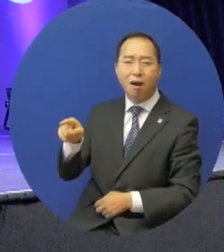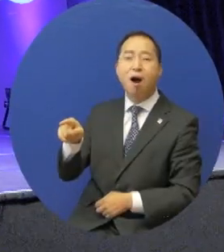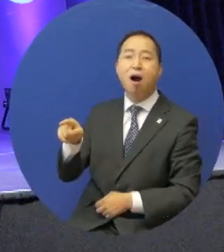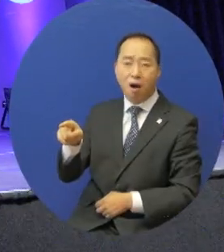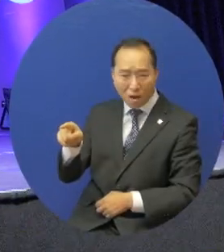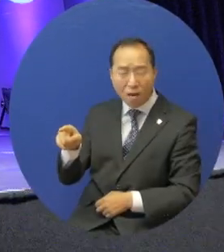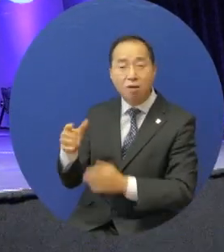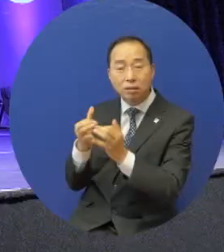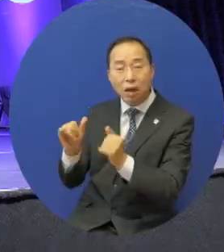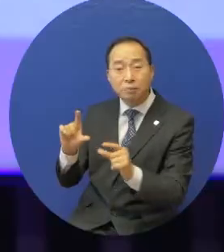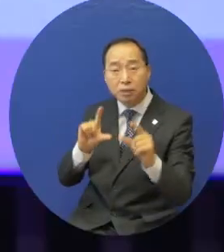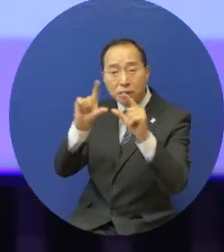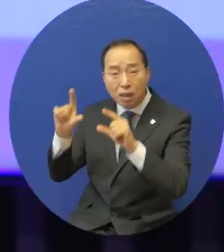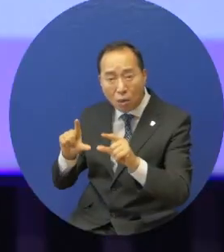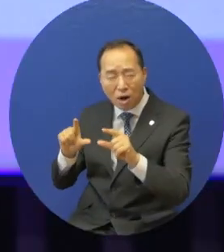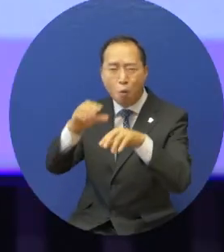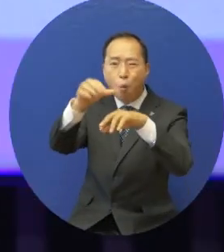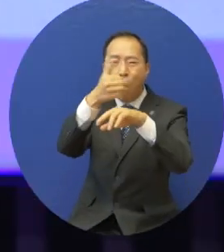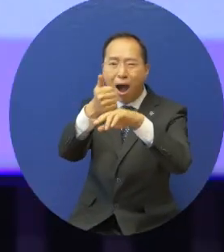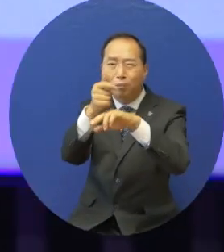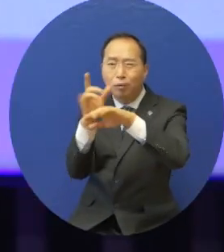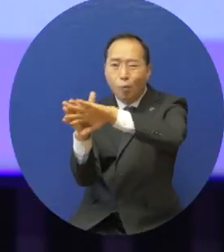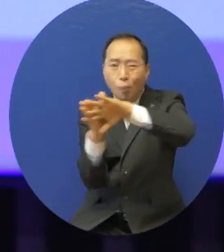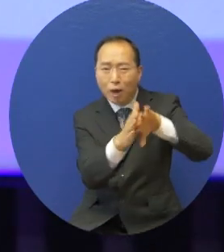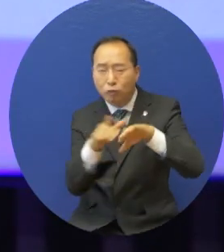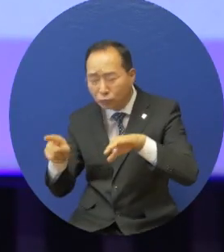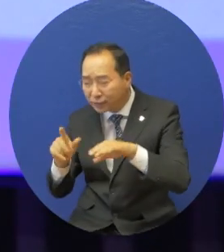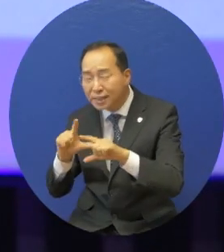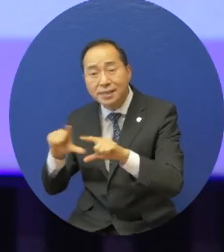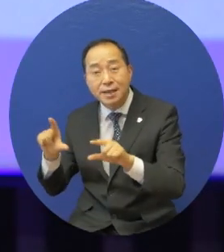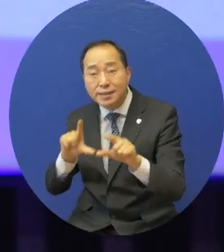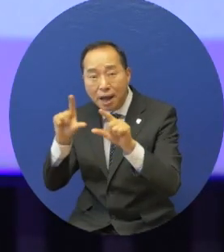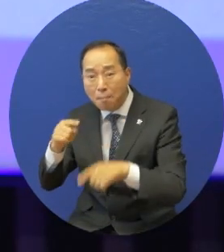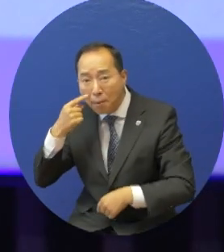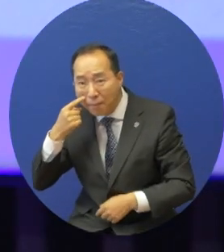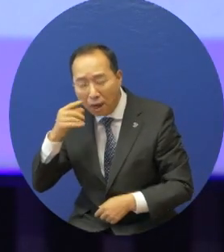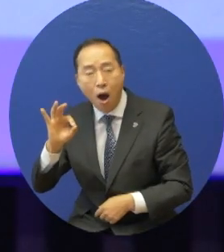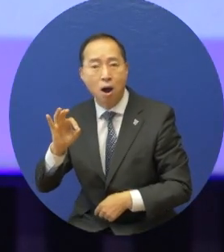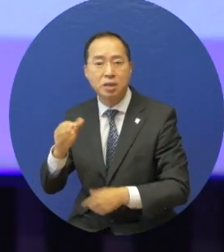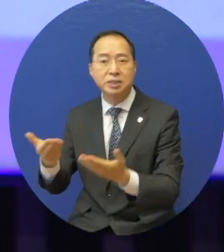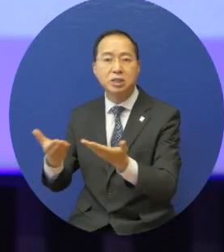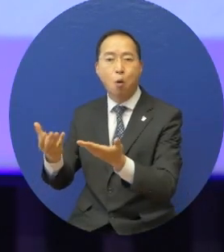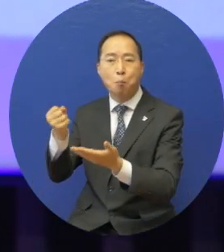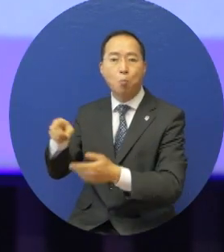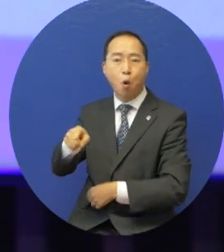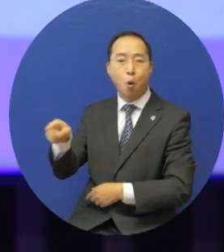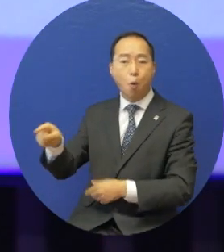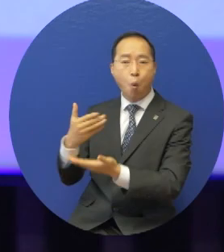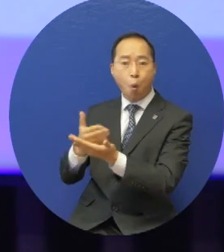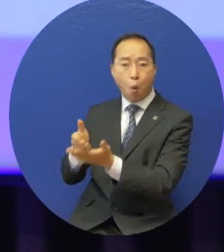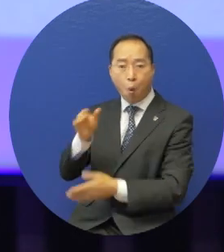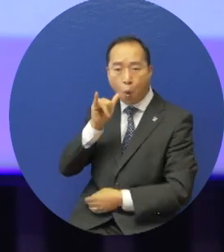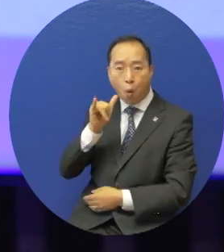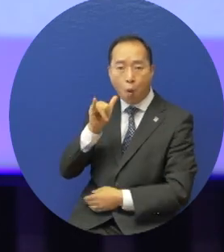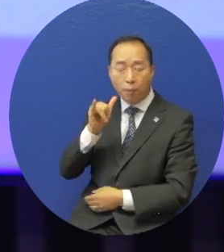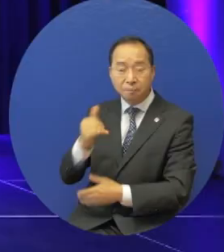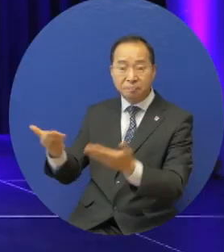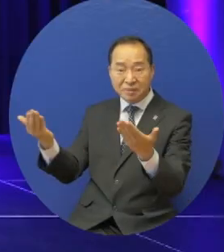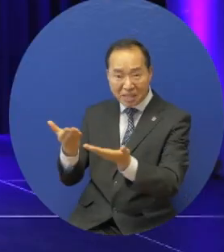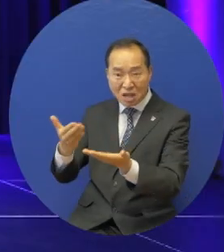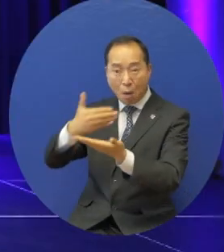생활사. 그래서 생활사를 쭉 들어가 보다 보니까 거기에 직업이라는 게 있더라고요. 저는 놀랐습니다. 왜